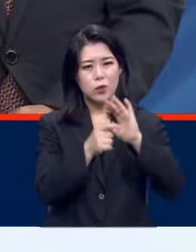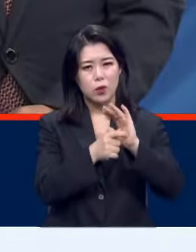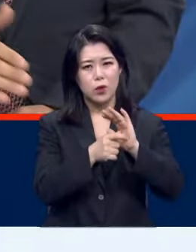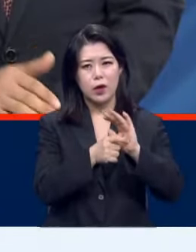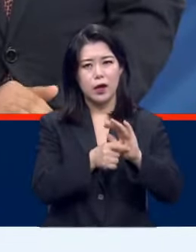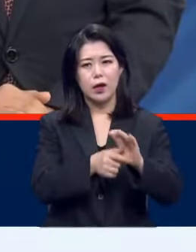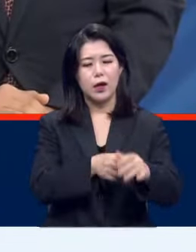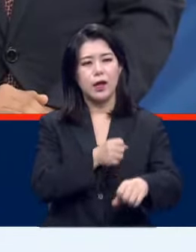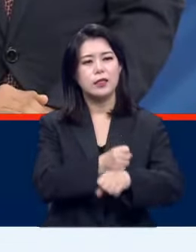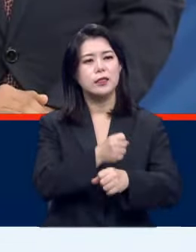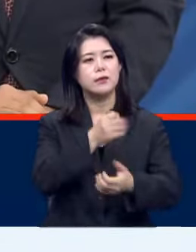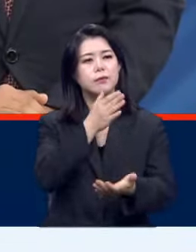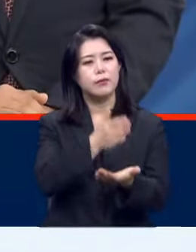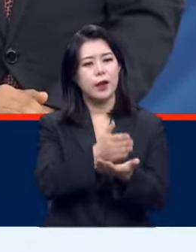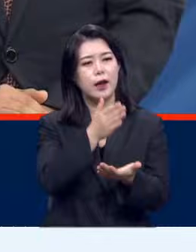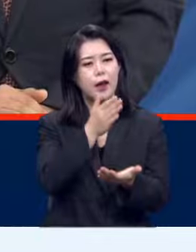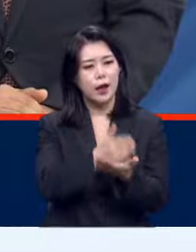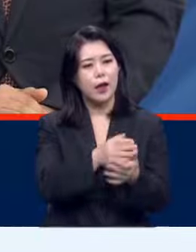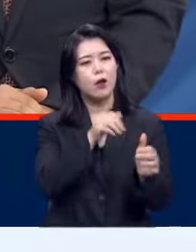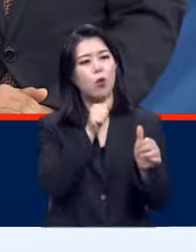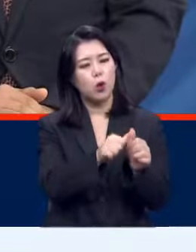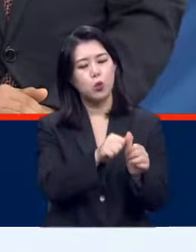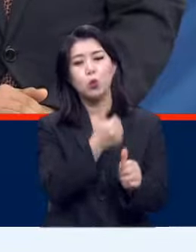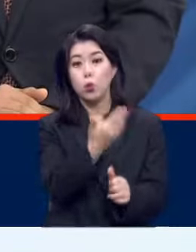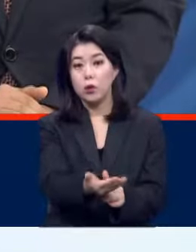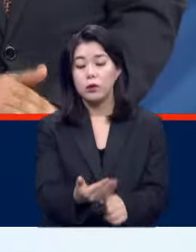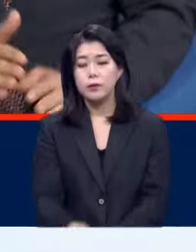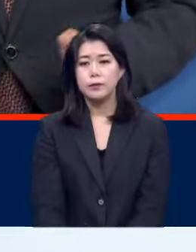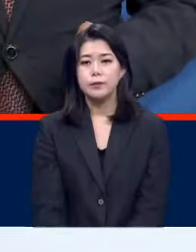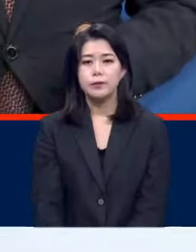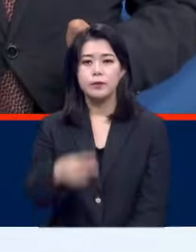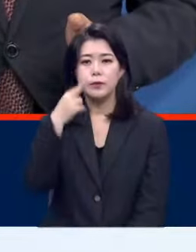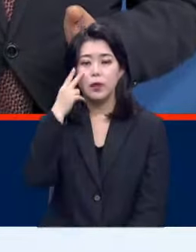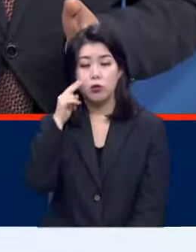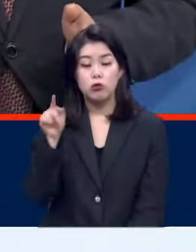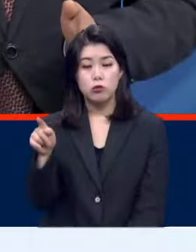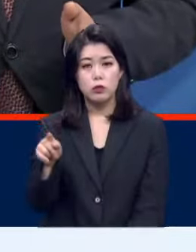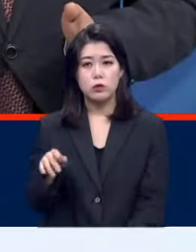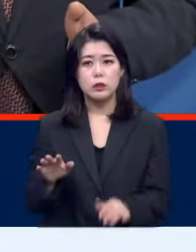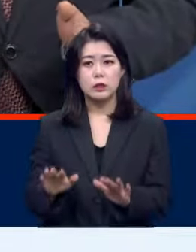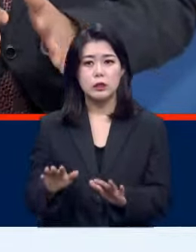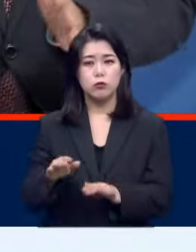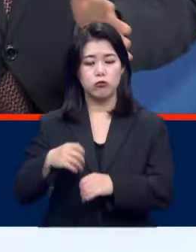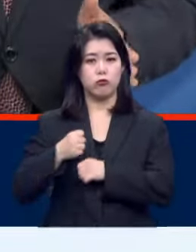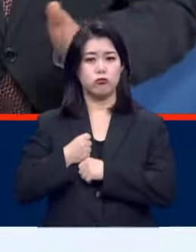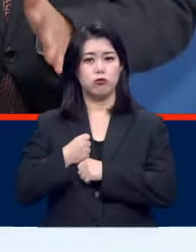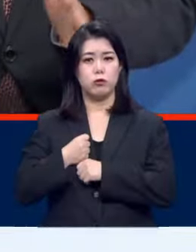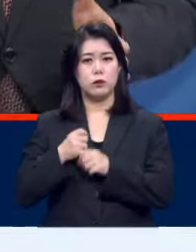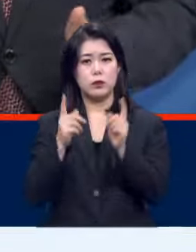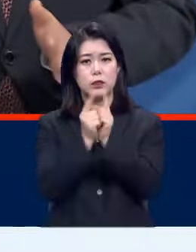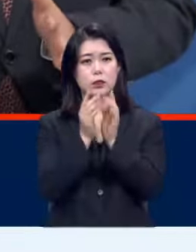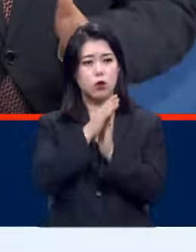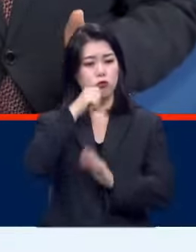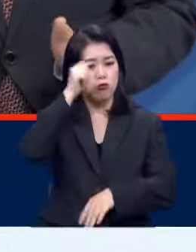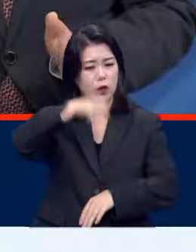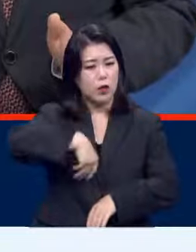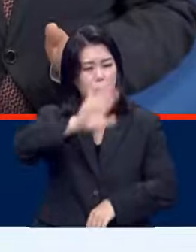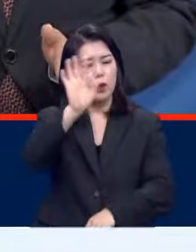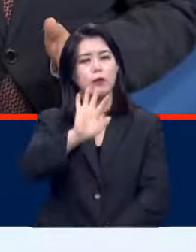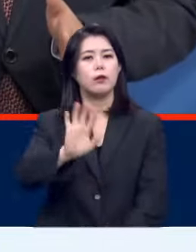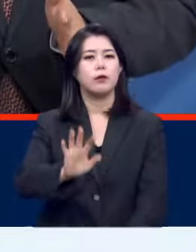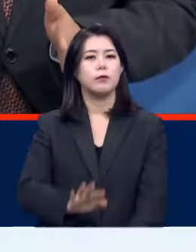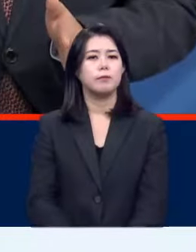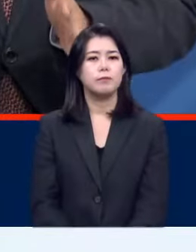바란다라고 하는 이야기 권고를 이제 이야기를 한음 거든 그니까 미국이 현재 지금 미국 병력이 직접 우크라이나 전항에서 뛰고 있는 건